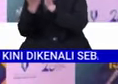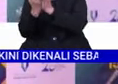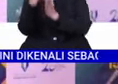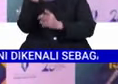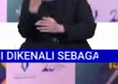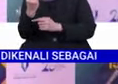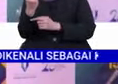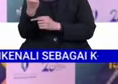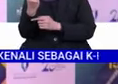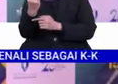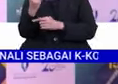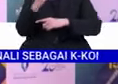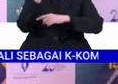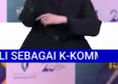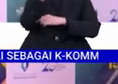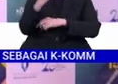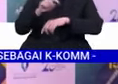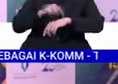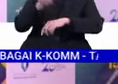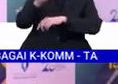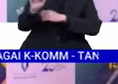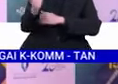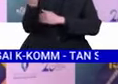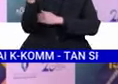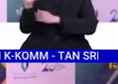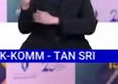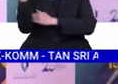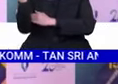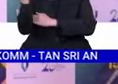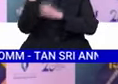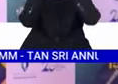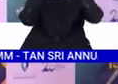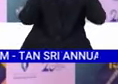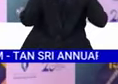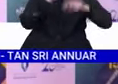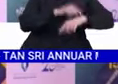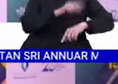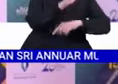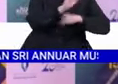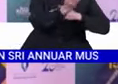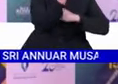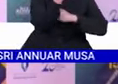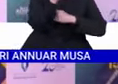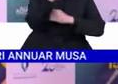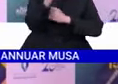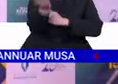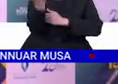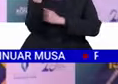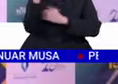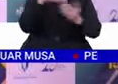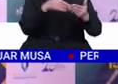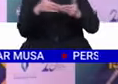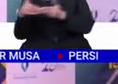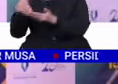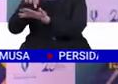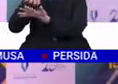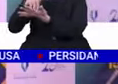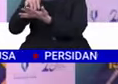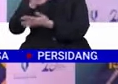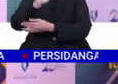jadi tidur pukul 23 pagi bangun 878 bagi ndx sambung jadi you have to